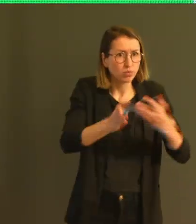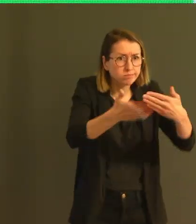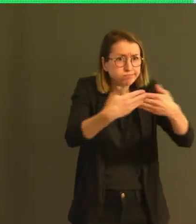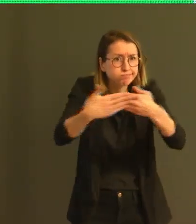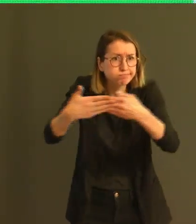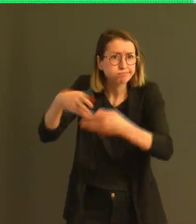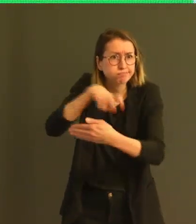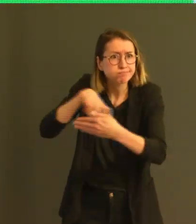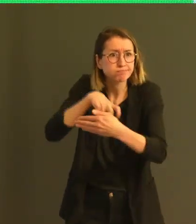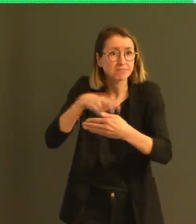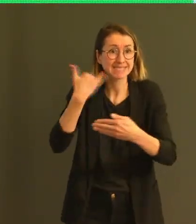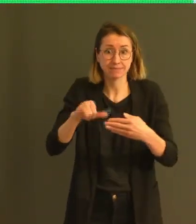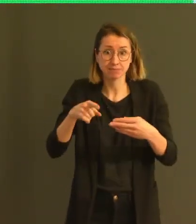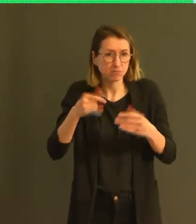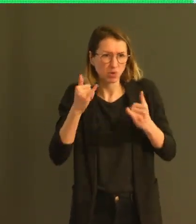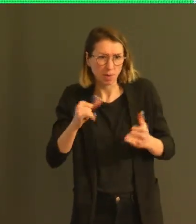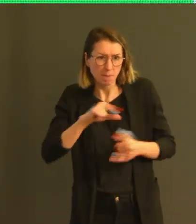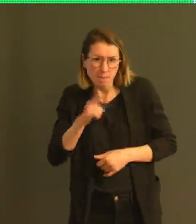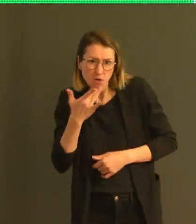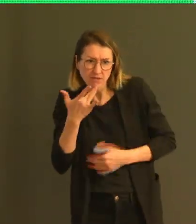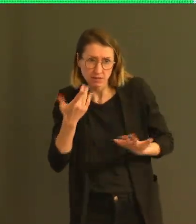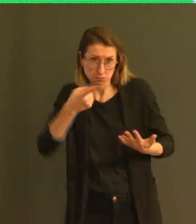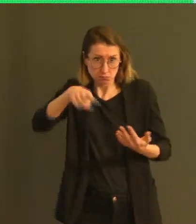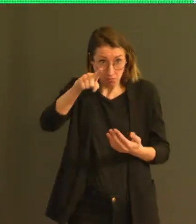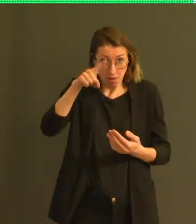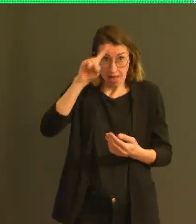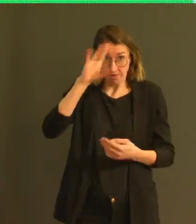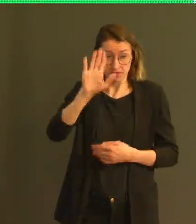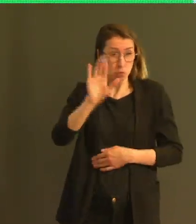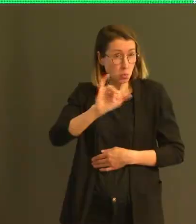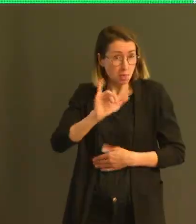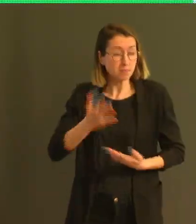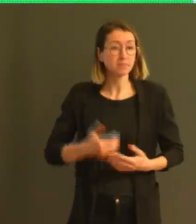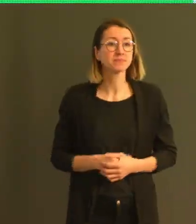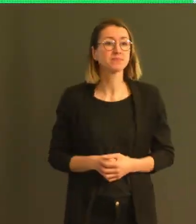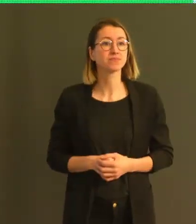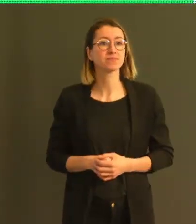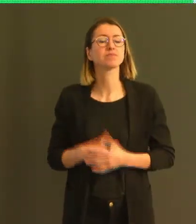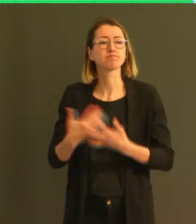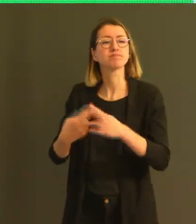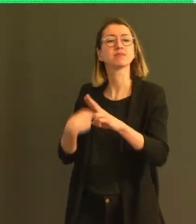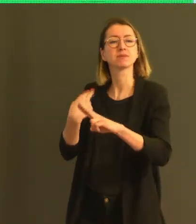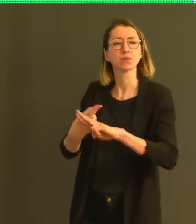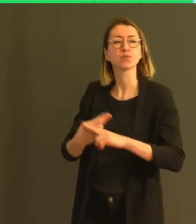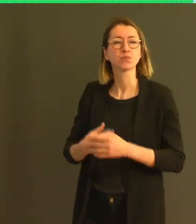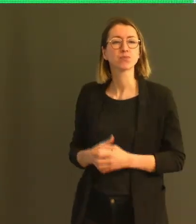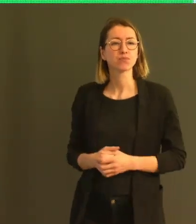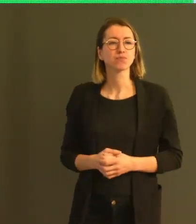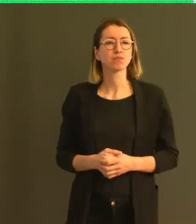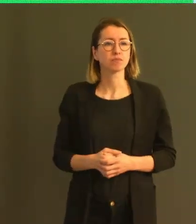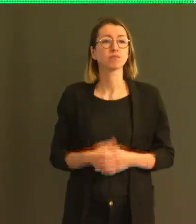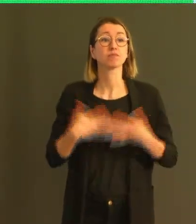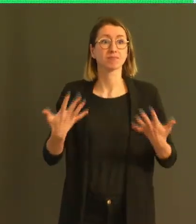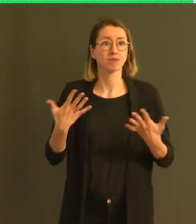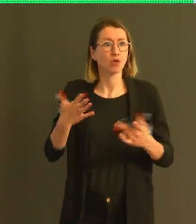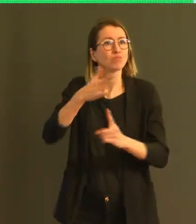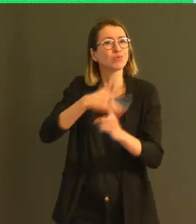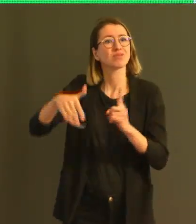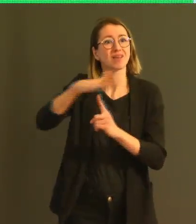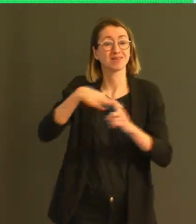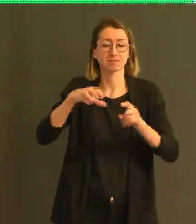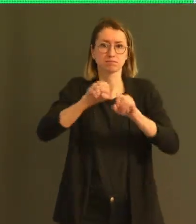dans le contexte de cette pandémie nous ne disposons toujours pas d'un traitement efficace même si certaines molécules nous est un peu